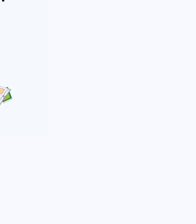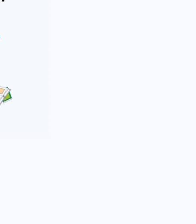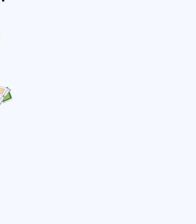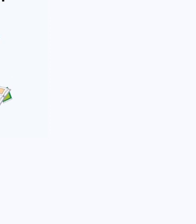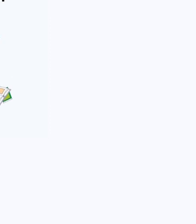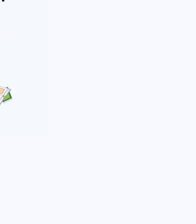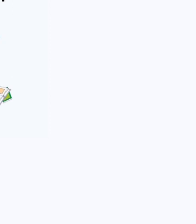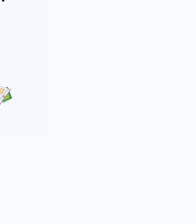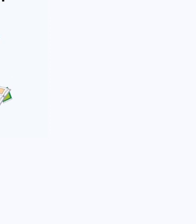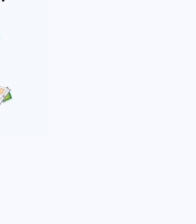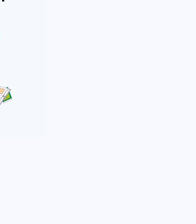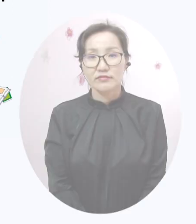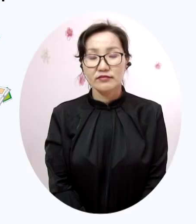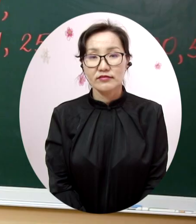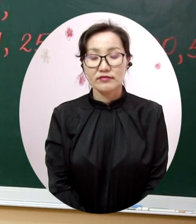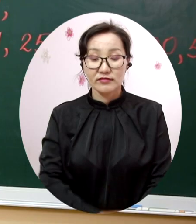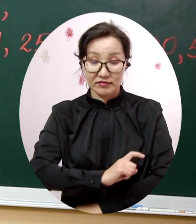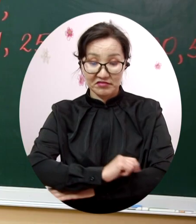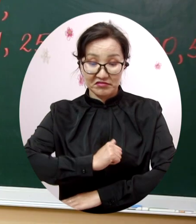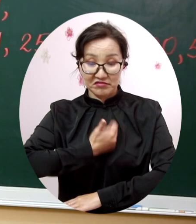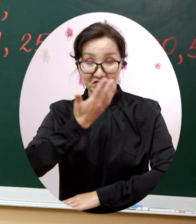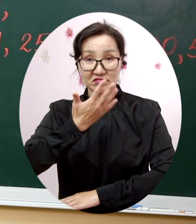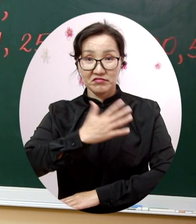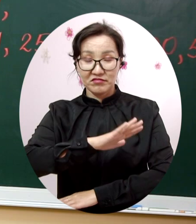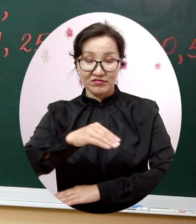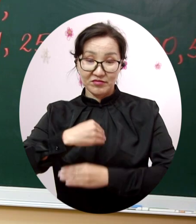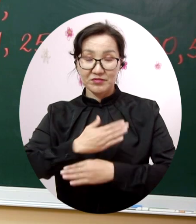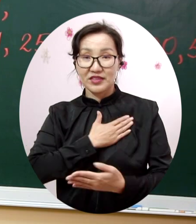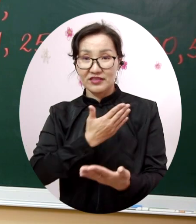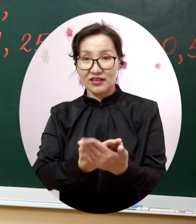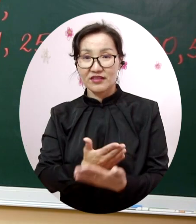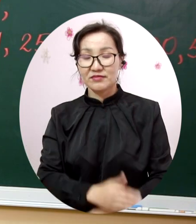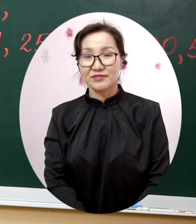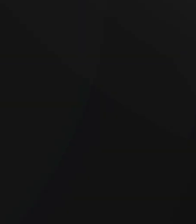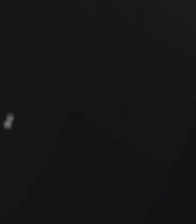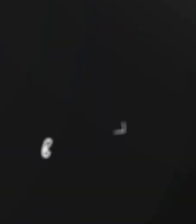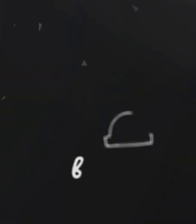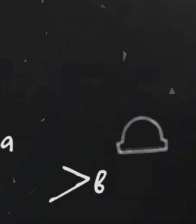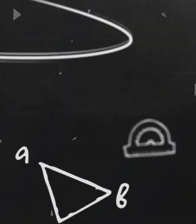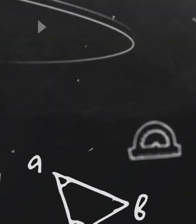Хичээлдээ идэвхтэй оролцсонд баярлалаа.